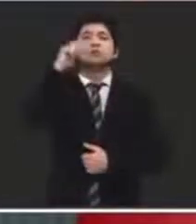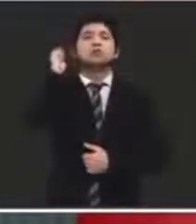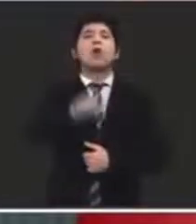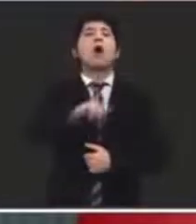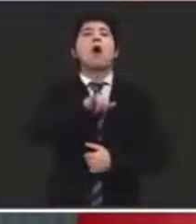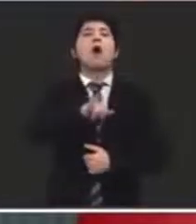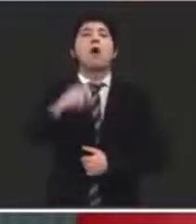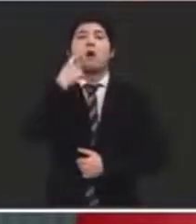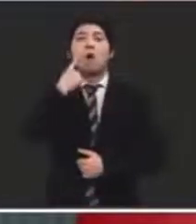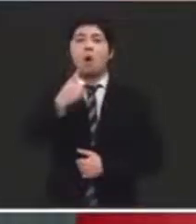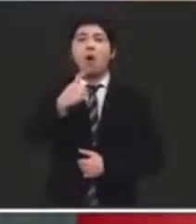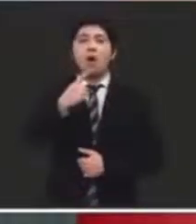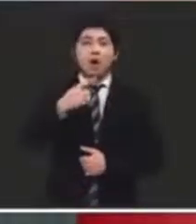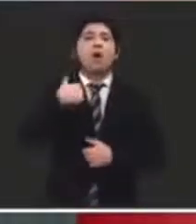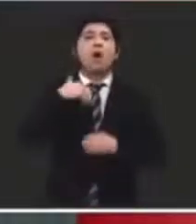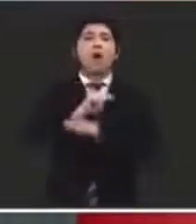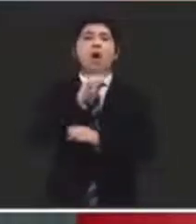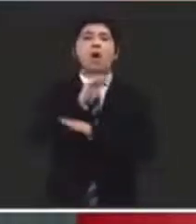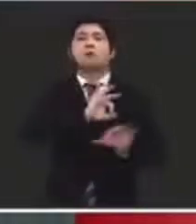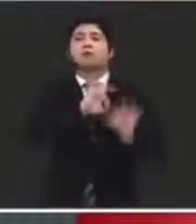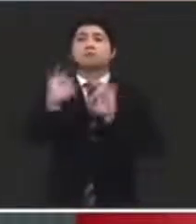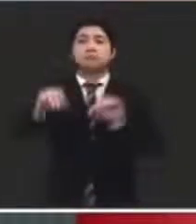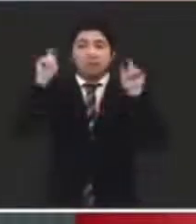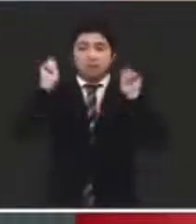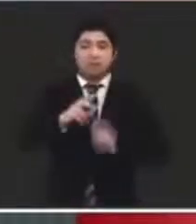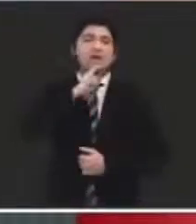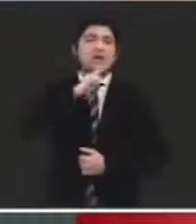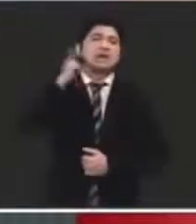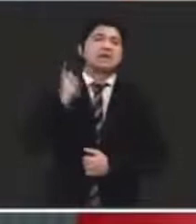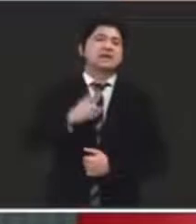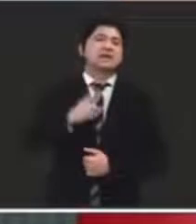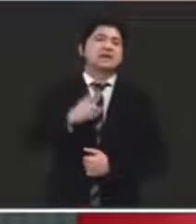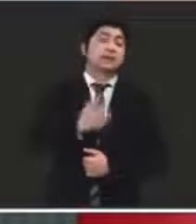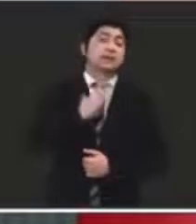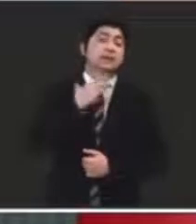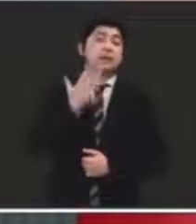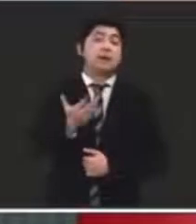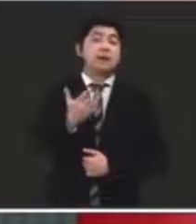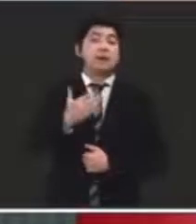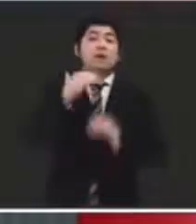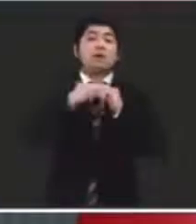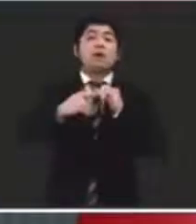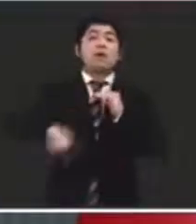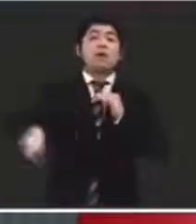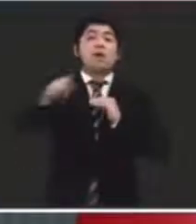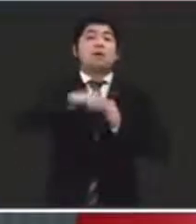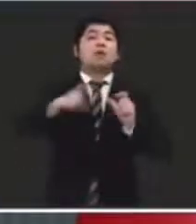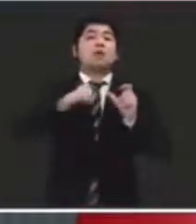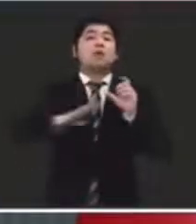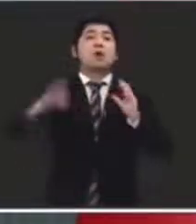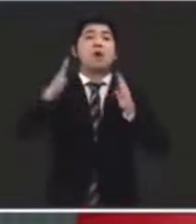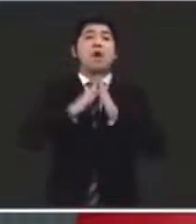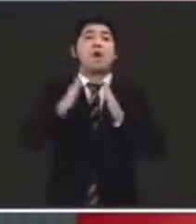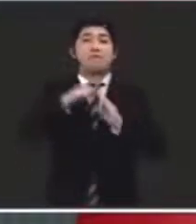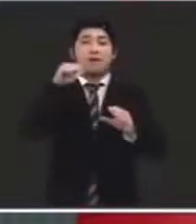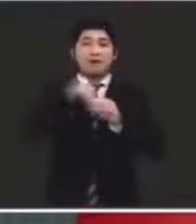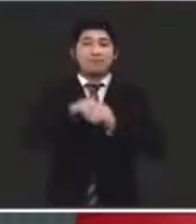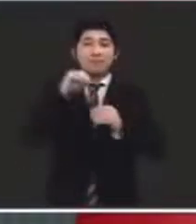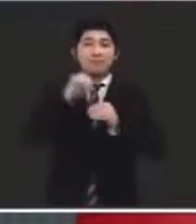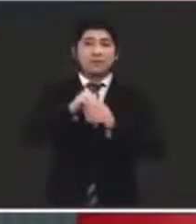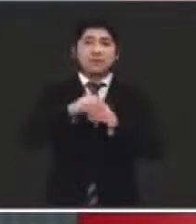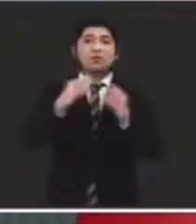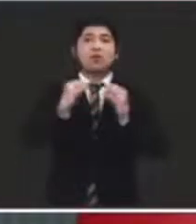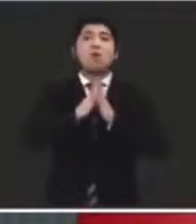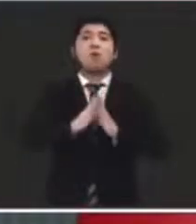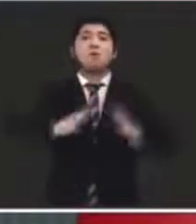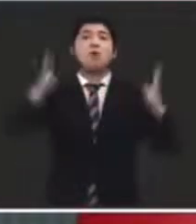şekilde hayata geçirmekte kararlıyız milletimiz sosyal konut kampanyamıza çok